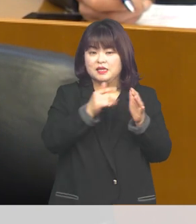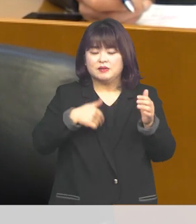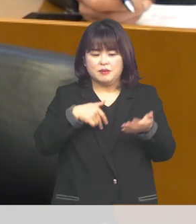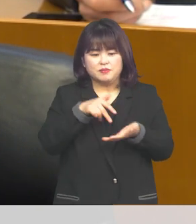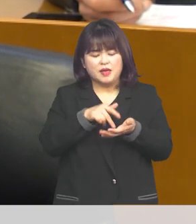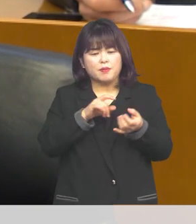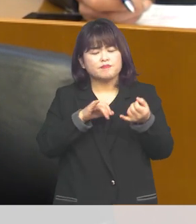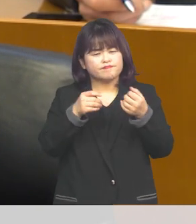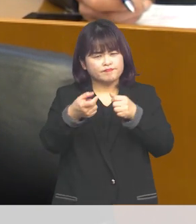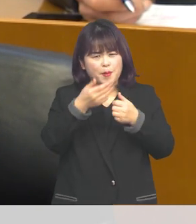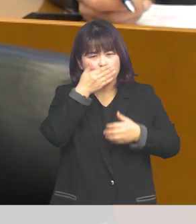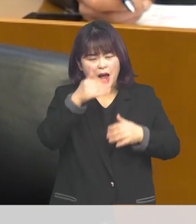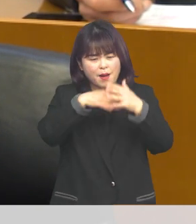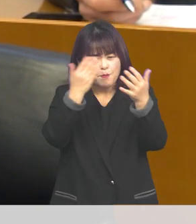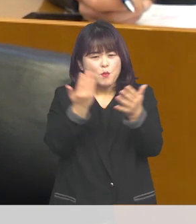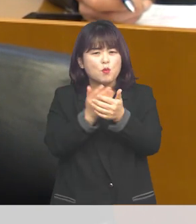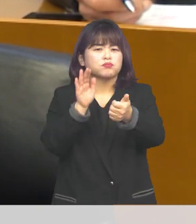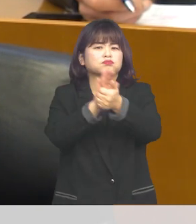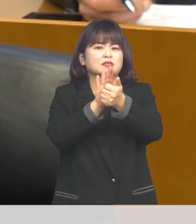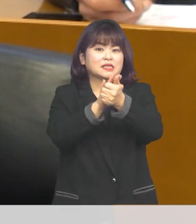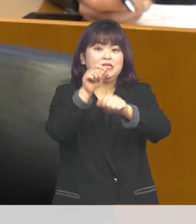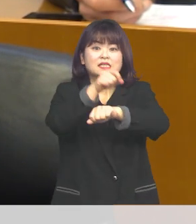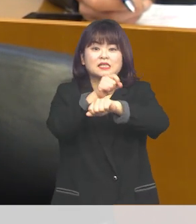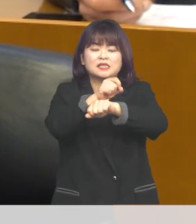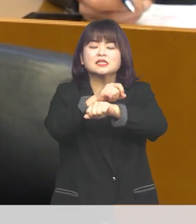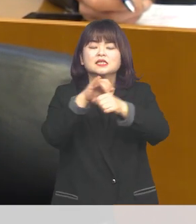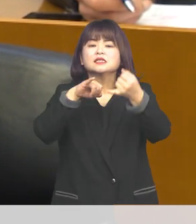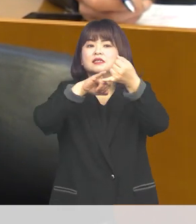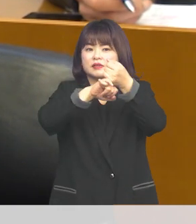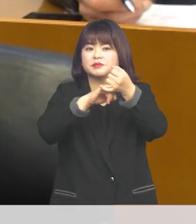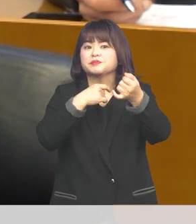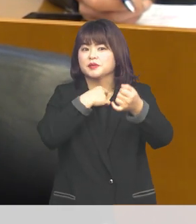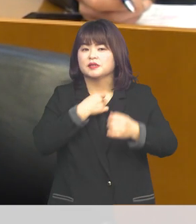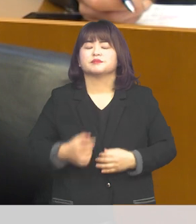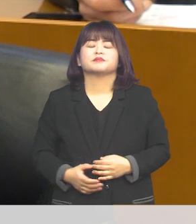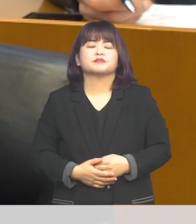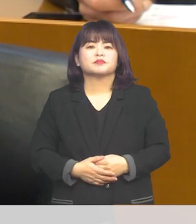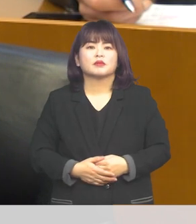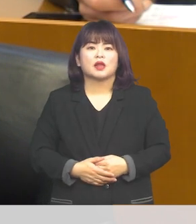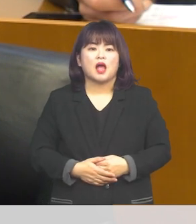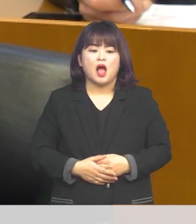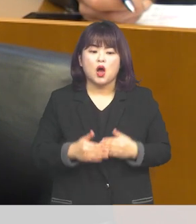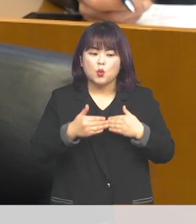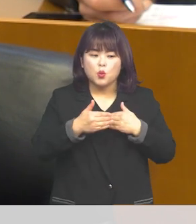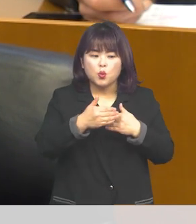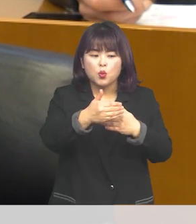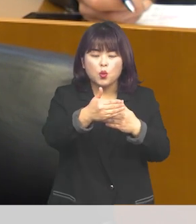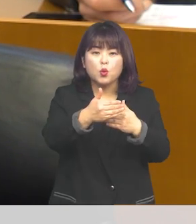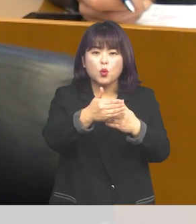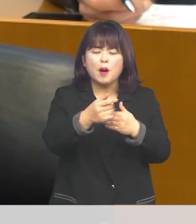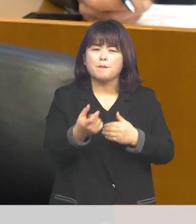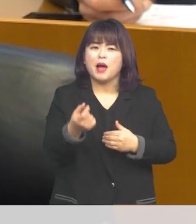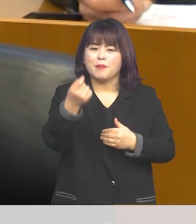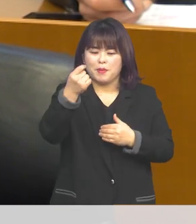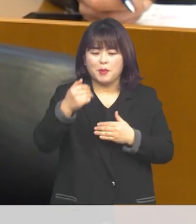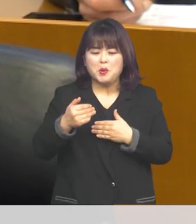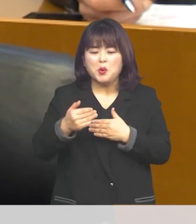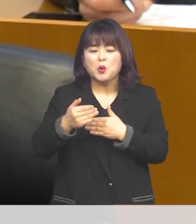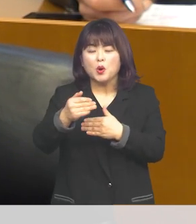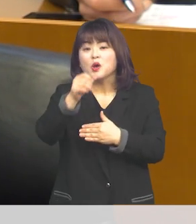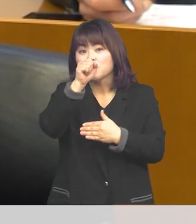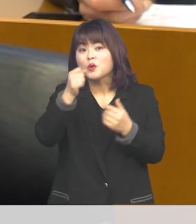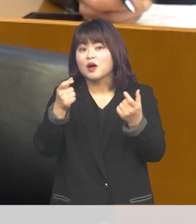용인특례시도 할 수 있는 모든 것을 다해서 행정 지원을 하겠다는 생각입니다. 남은 과정도